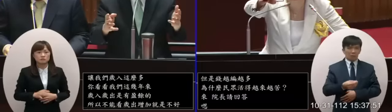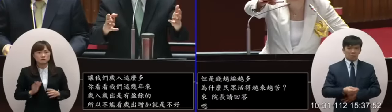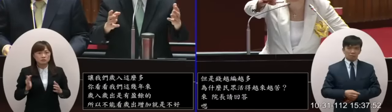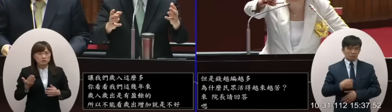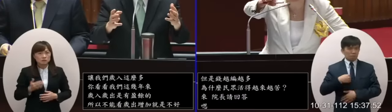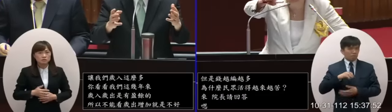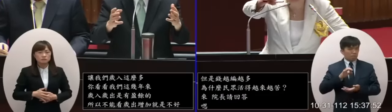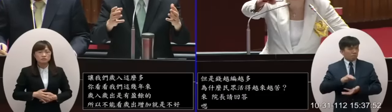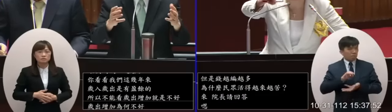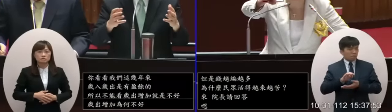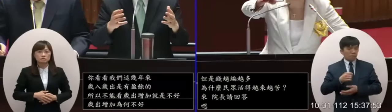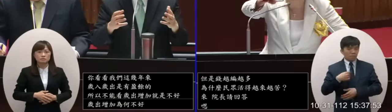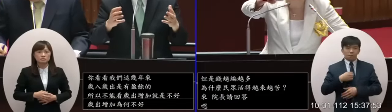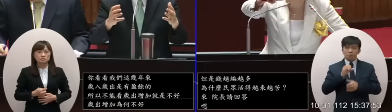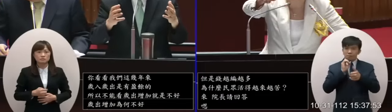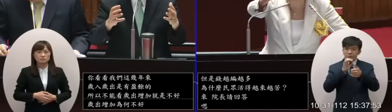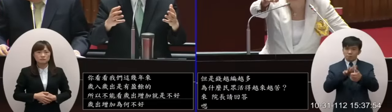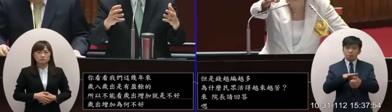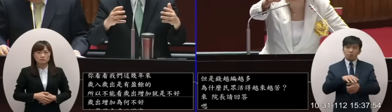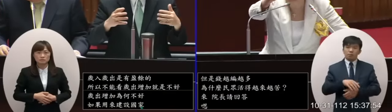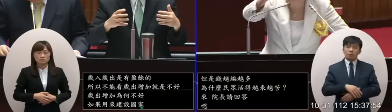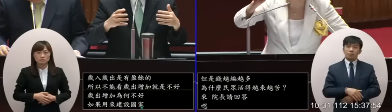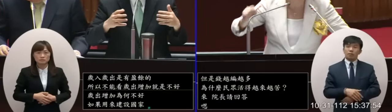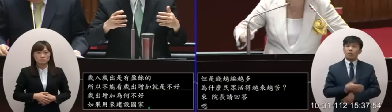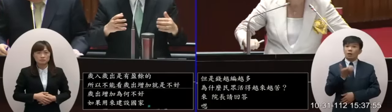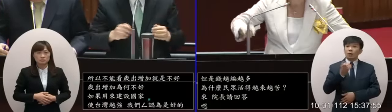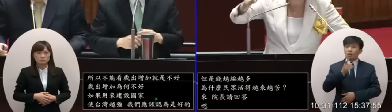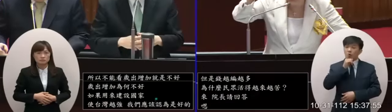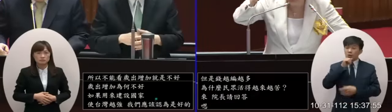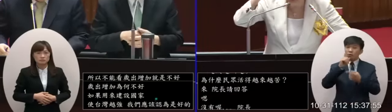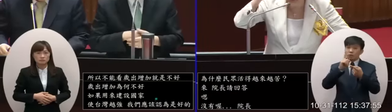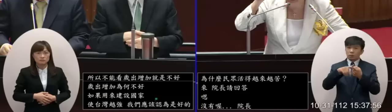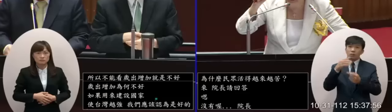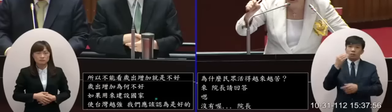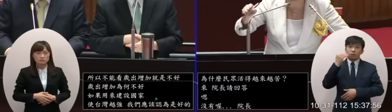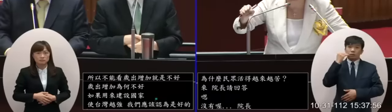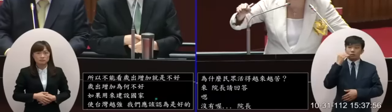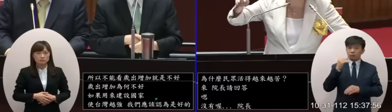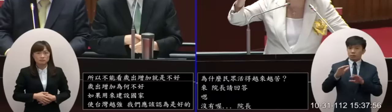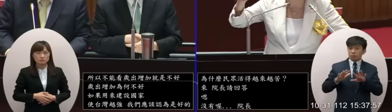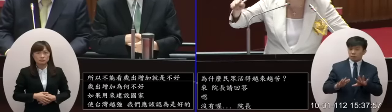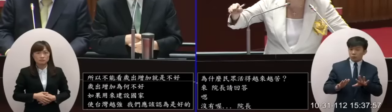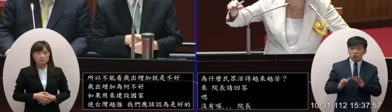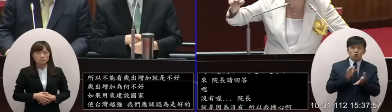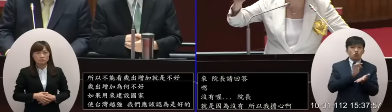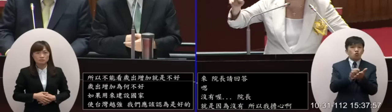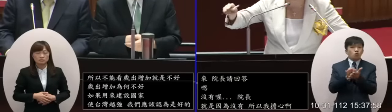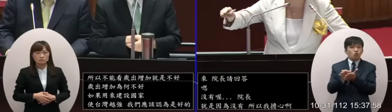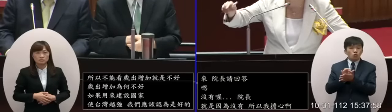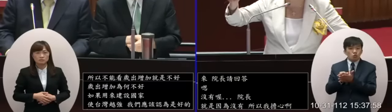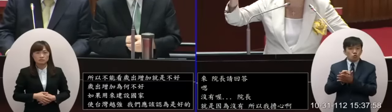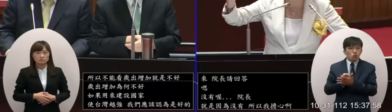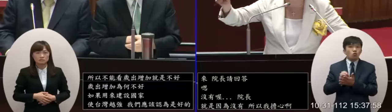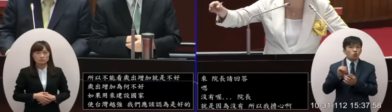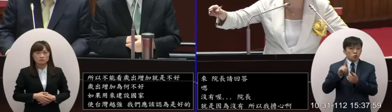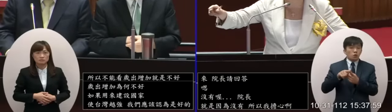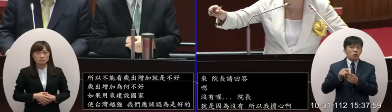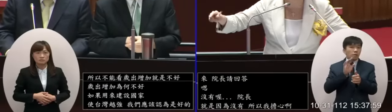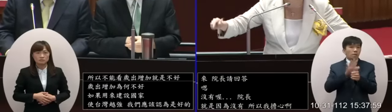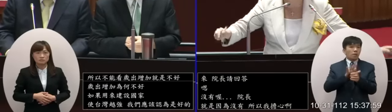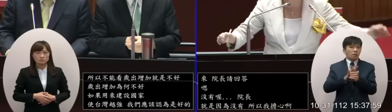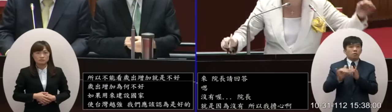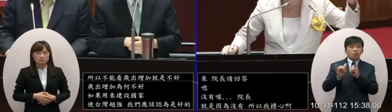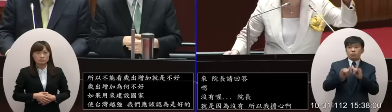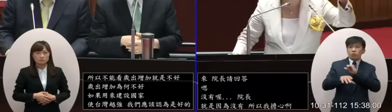你知道，院长，我跟您报告一下哈，你刚刚讲到重点。如果你今天花钱是花在我们的基础建